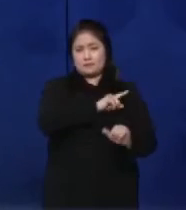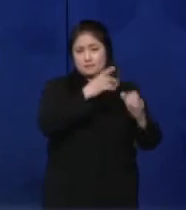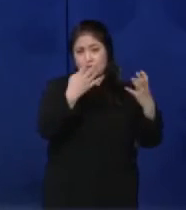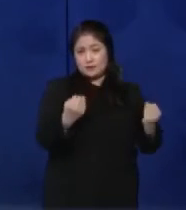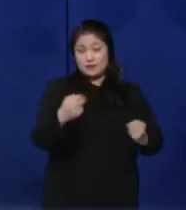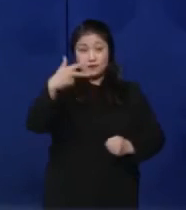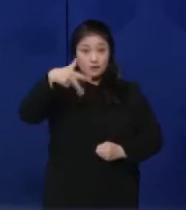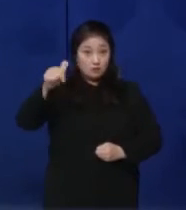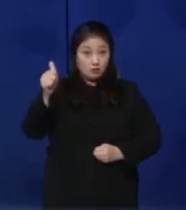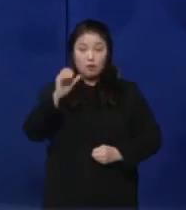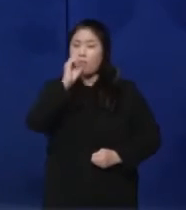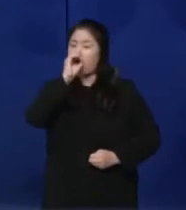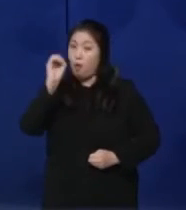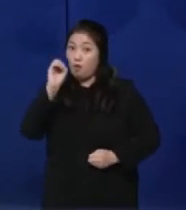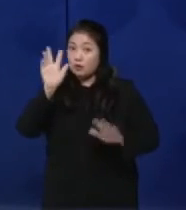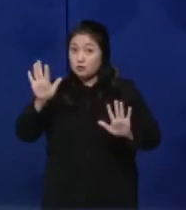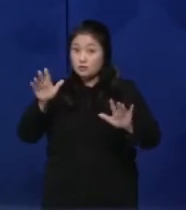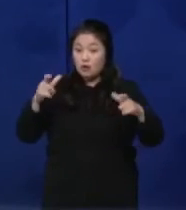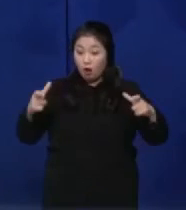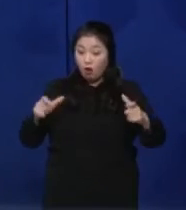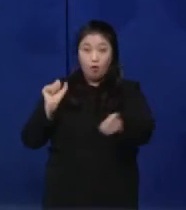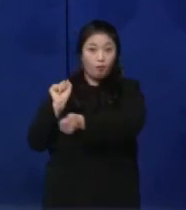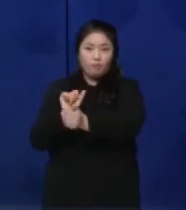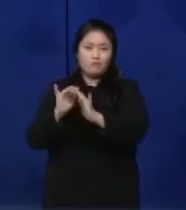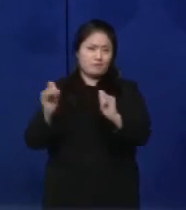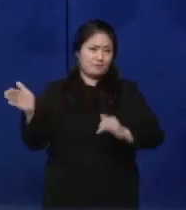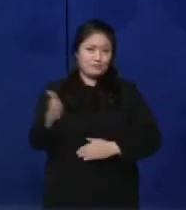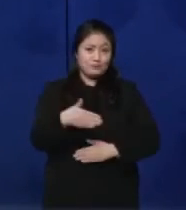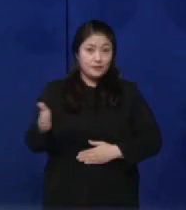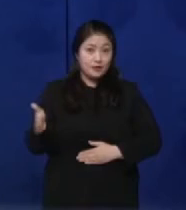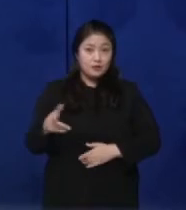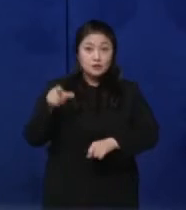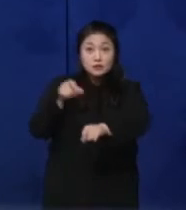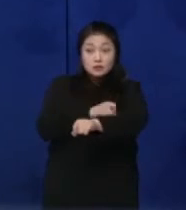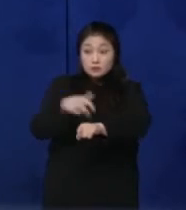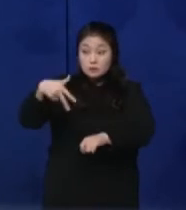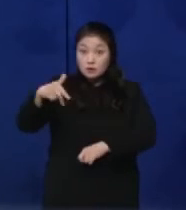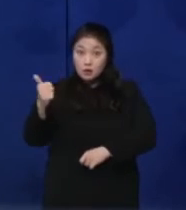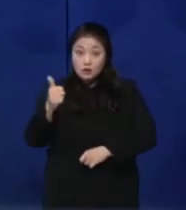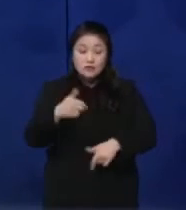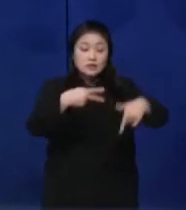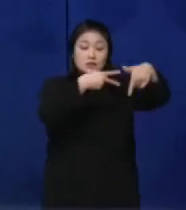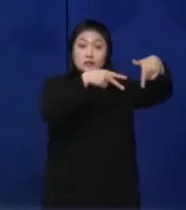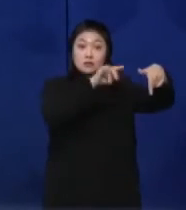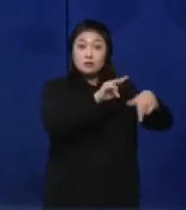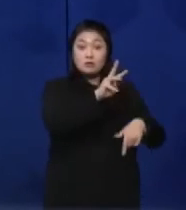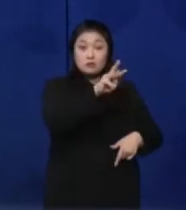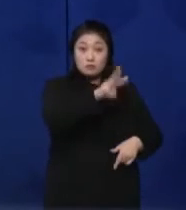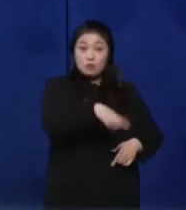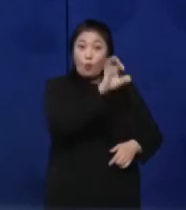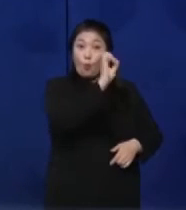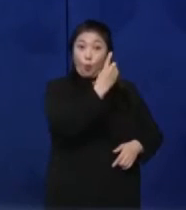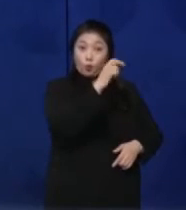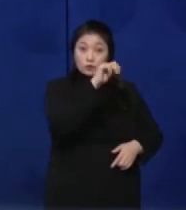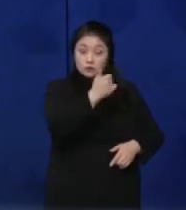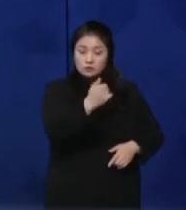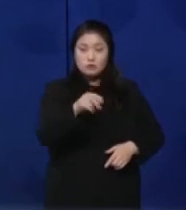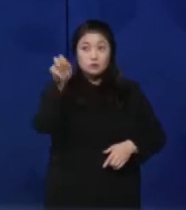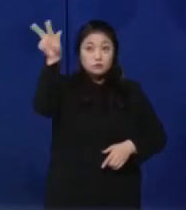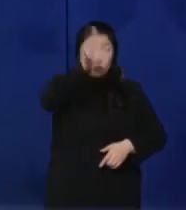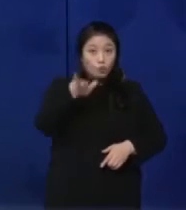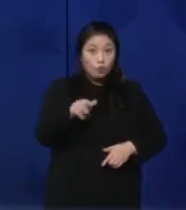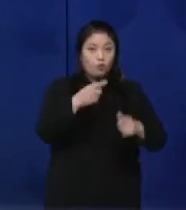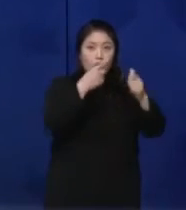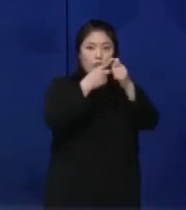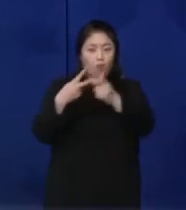장웅은 0 명으로 아직까지 지적하며 미 없습니다 특히 장웅은 인천 옹진군 함께 전국에서 2